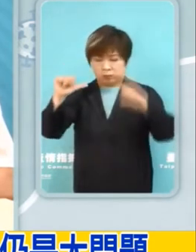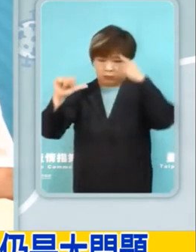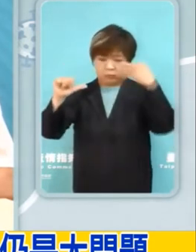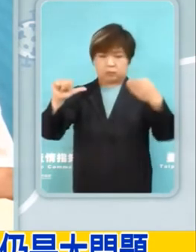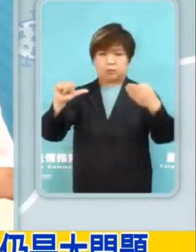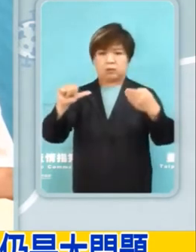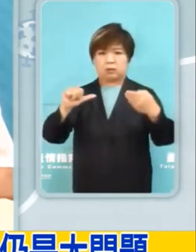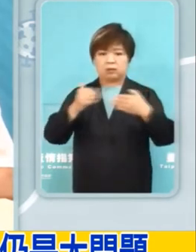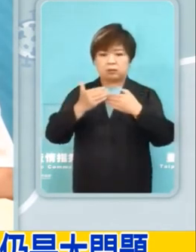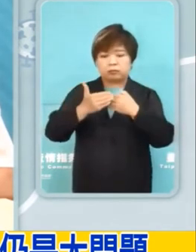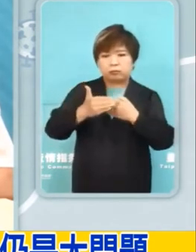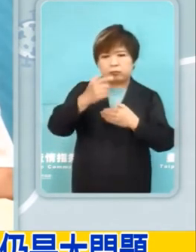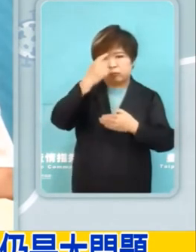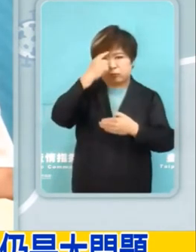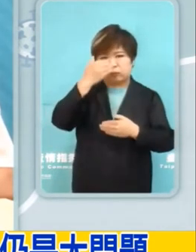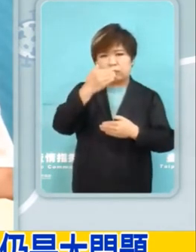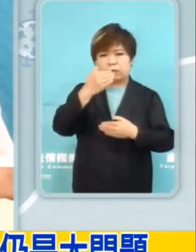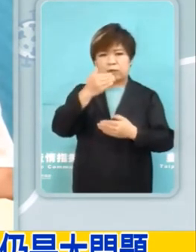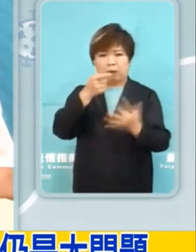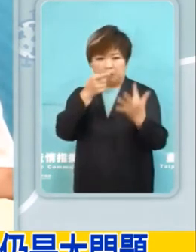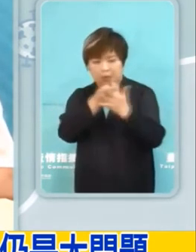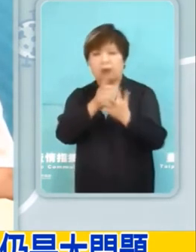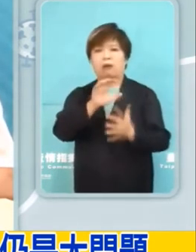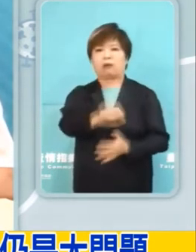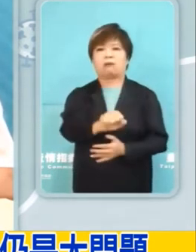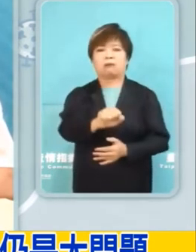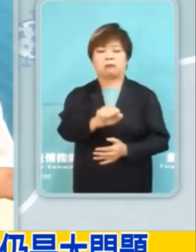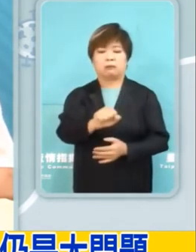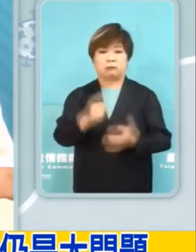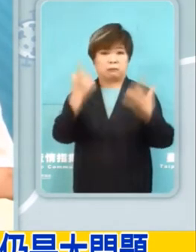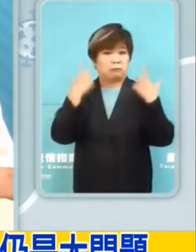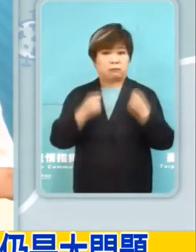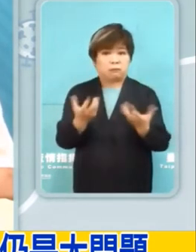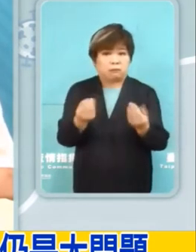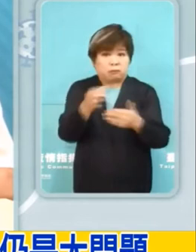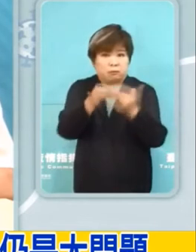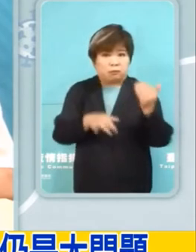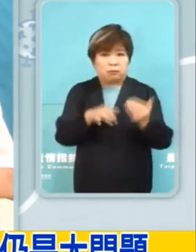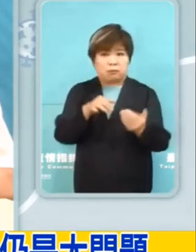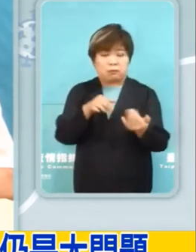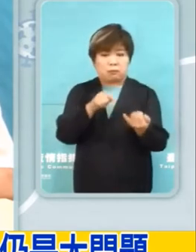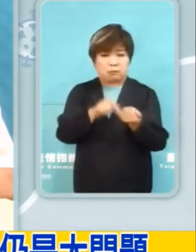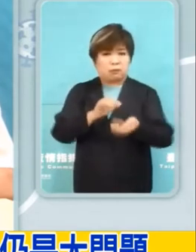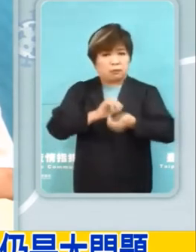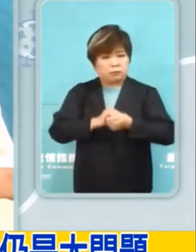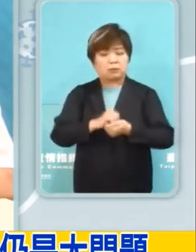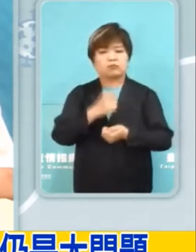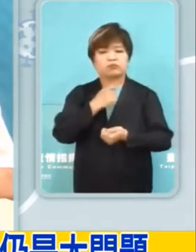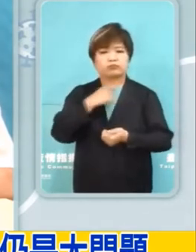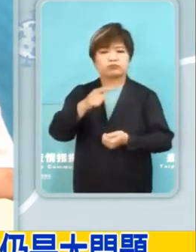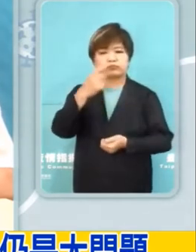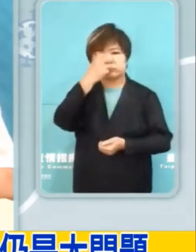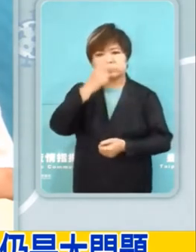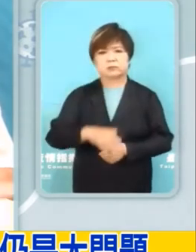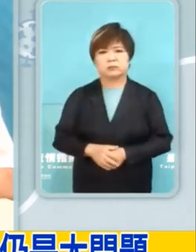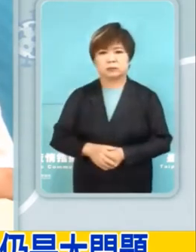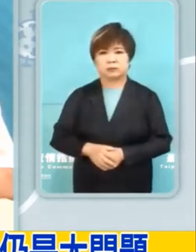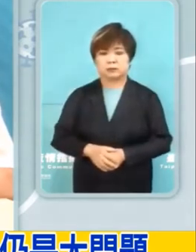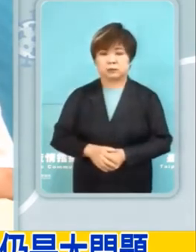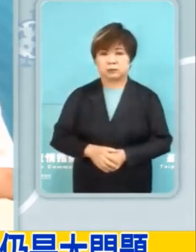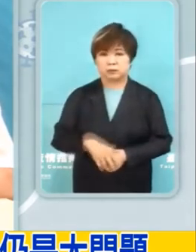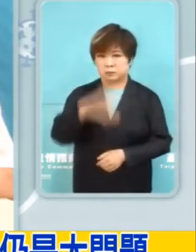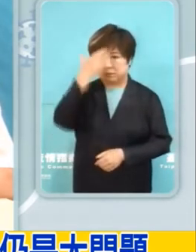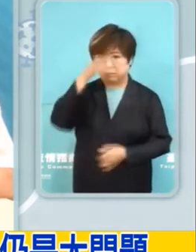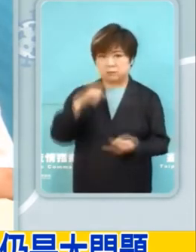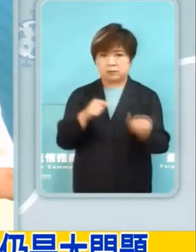来。这个也不是说，那本来就没有规定说他一定要，一点的话，他也蛮